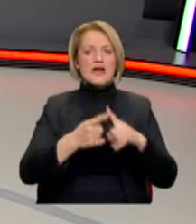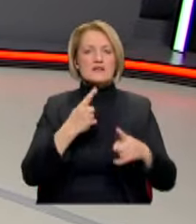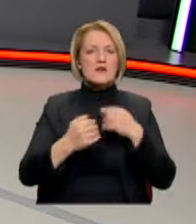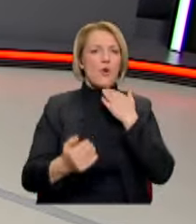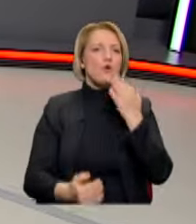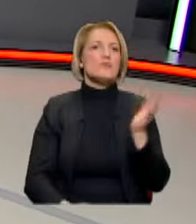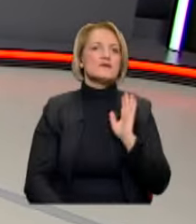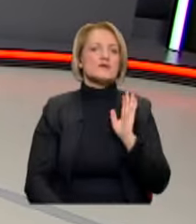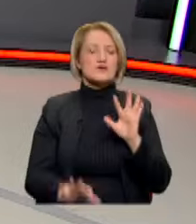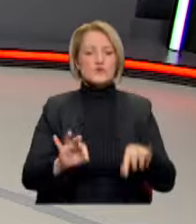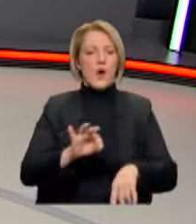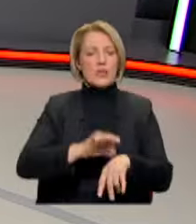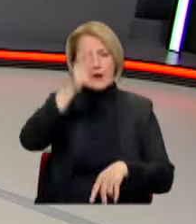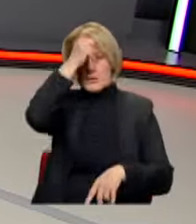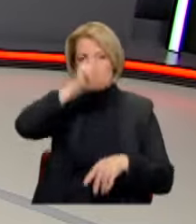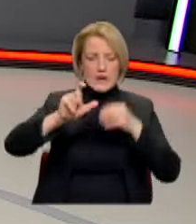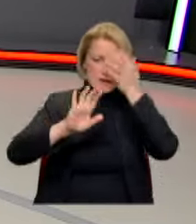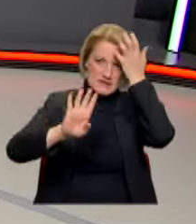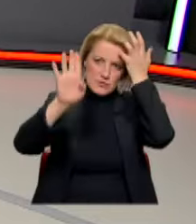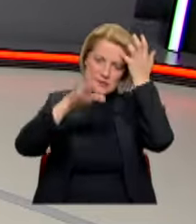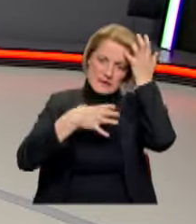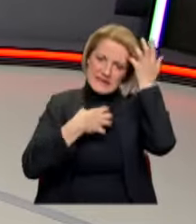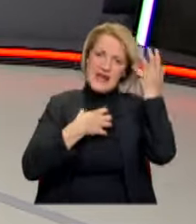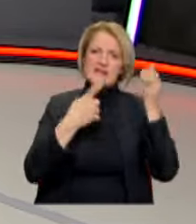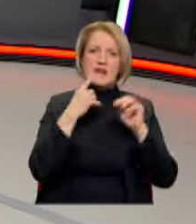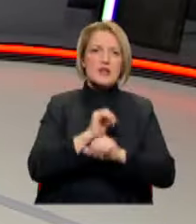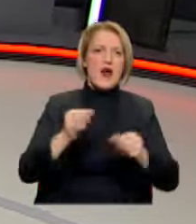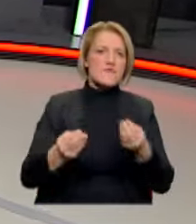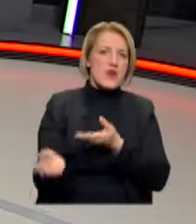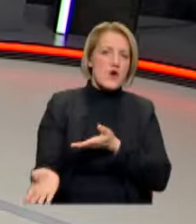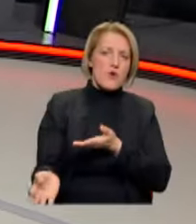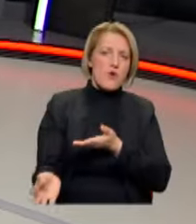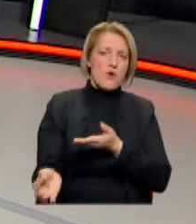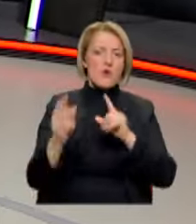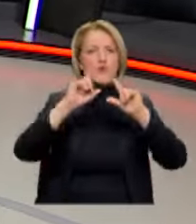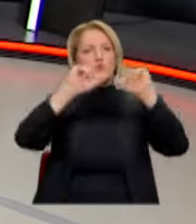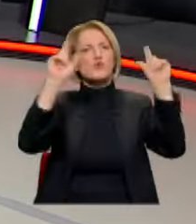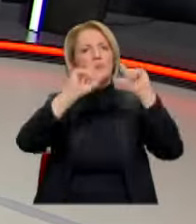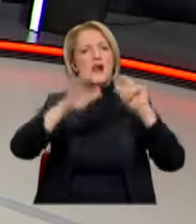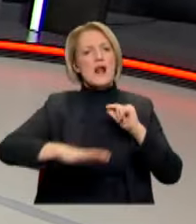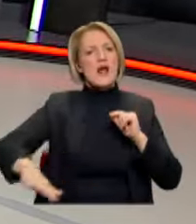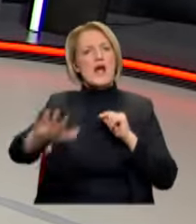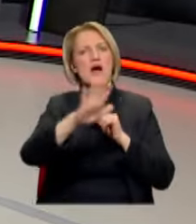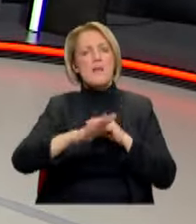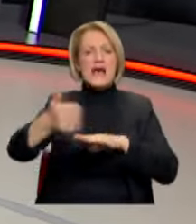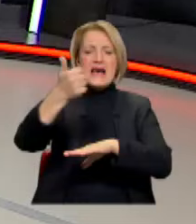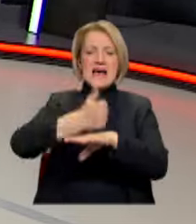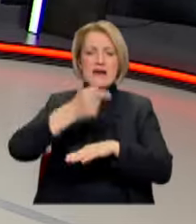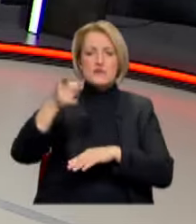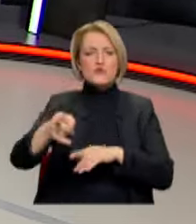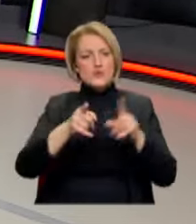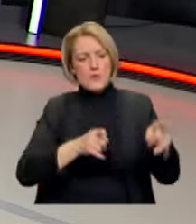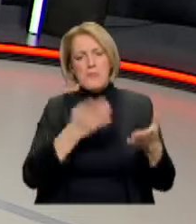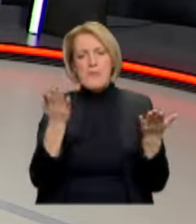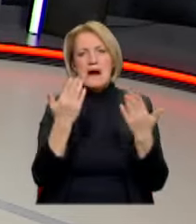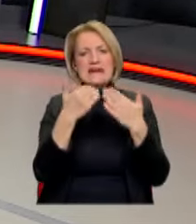da olmaz. Şu anda Türkiye'de demokrasi kendini tahrip ediyor ya. Kurumların hepsi bilmem ne. İktidarın şu ya da bu